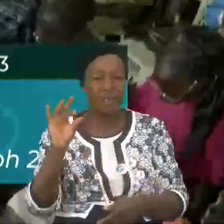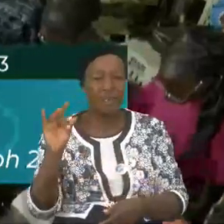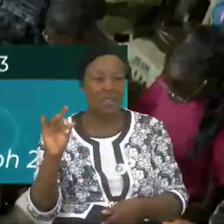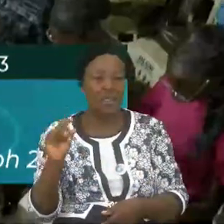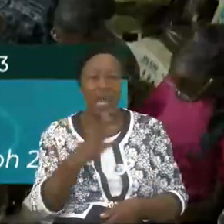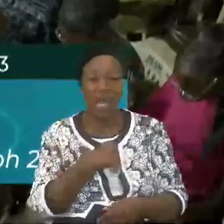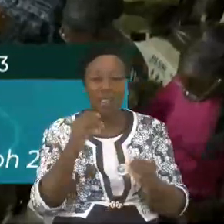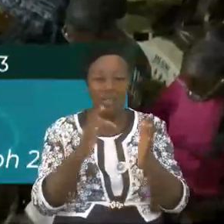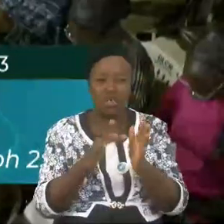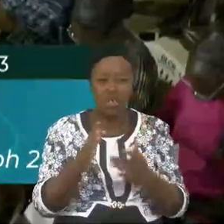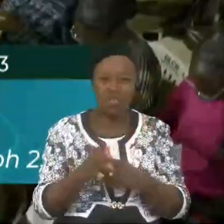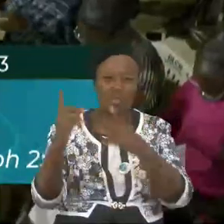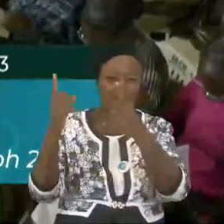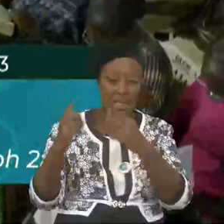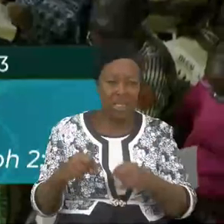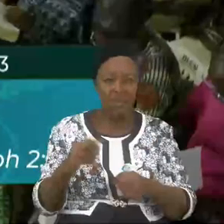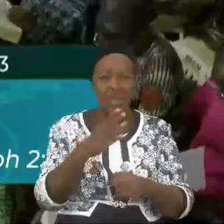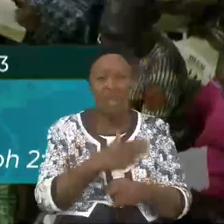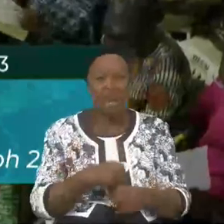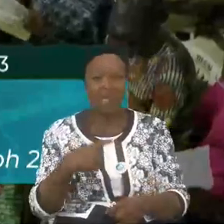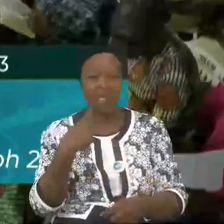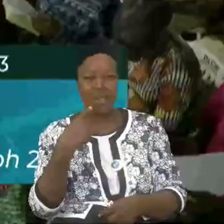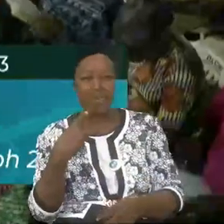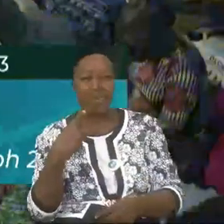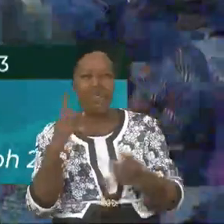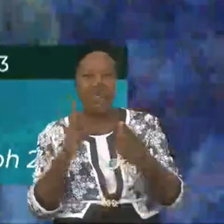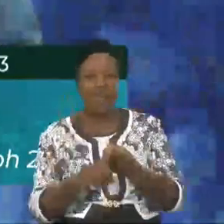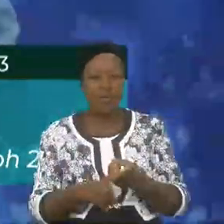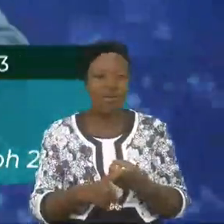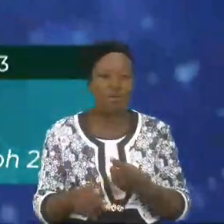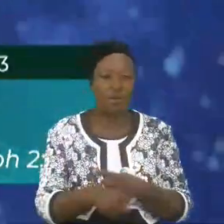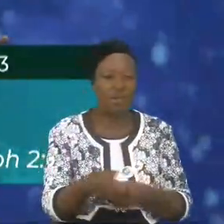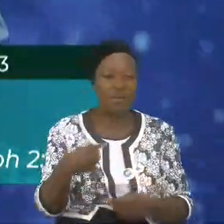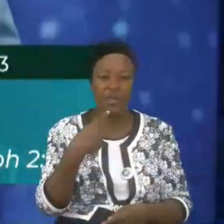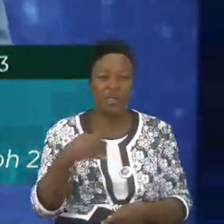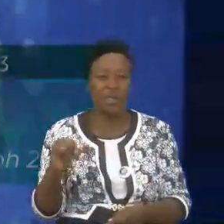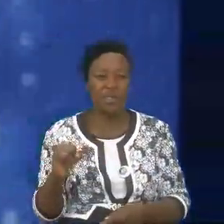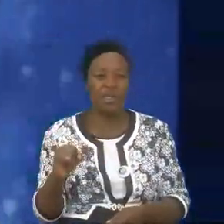s'étant approché, leur parla ainsi,